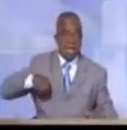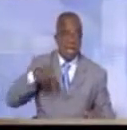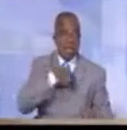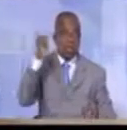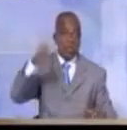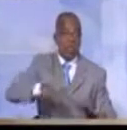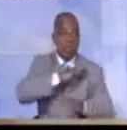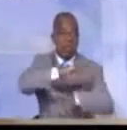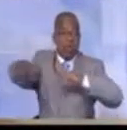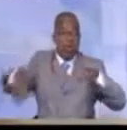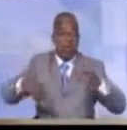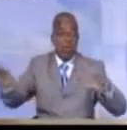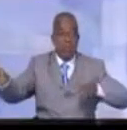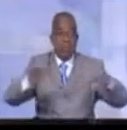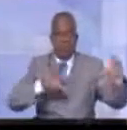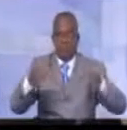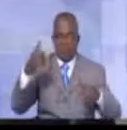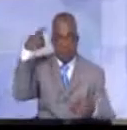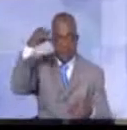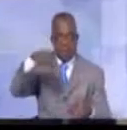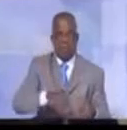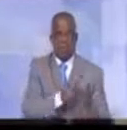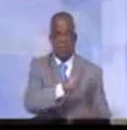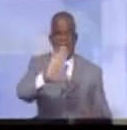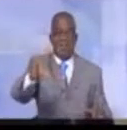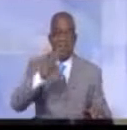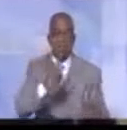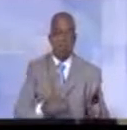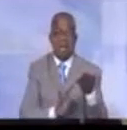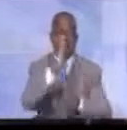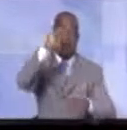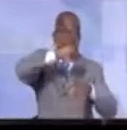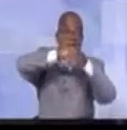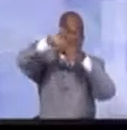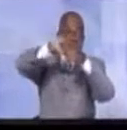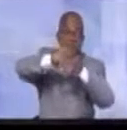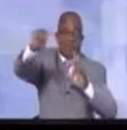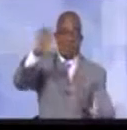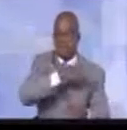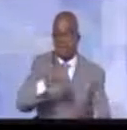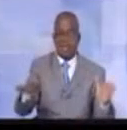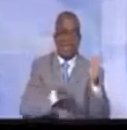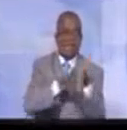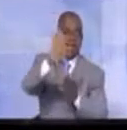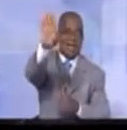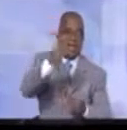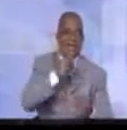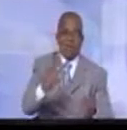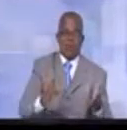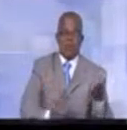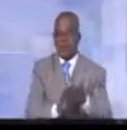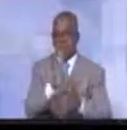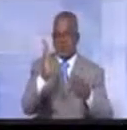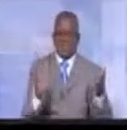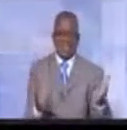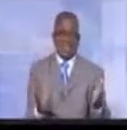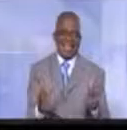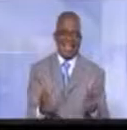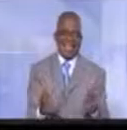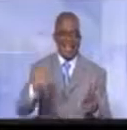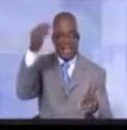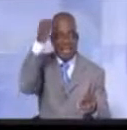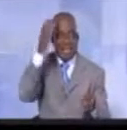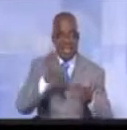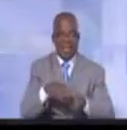disposition des enfants mais de la pédagogie comme l'émergence dans la formation et l'éducation des enfants le